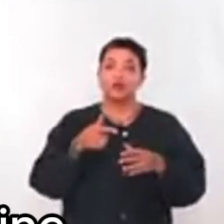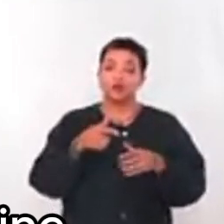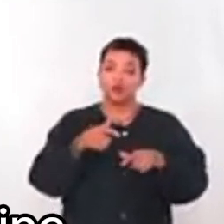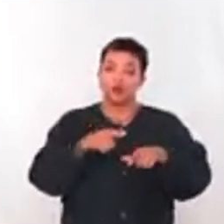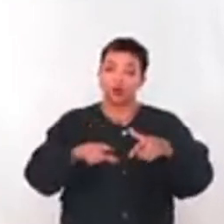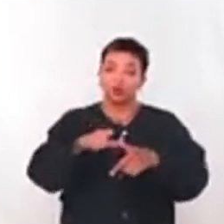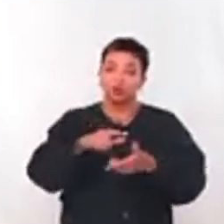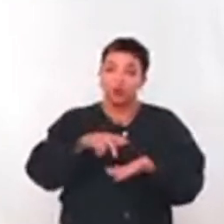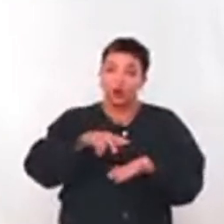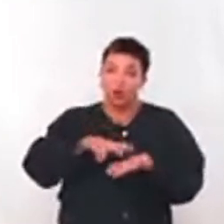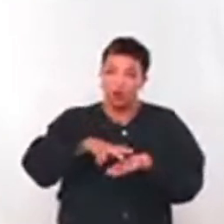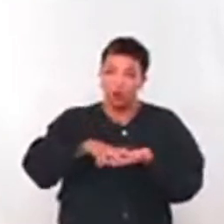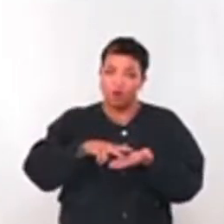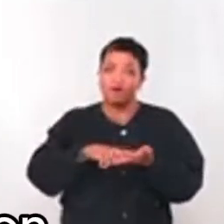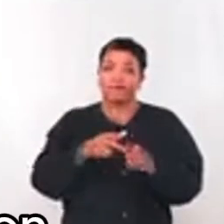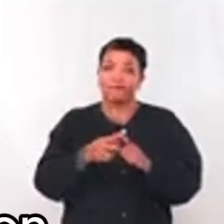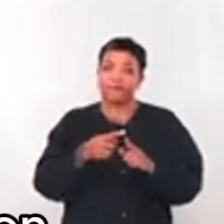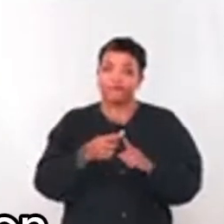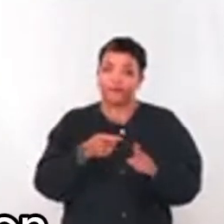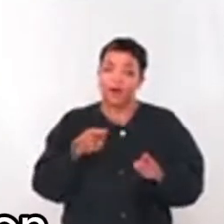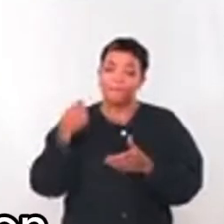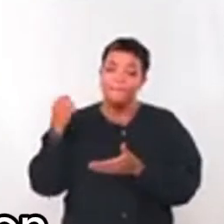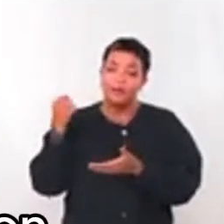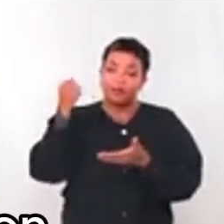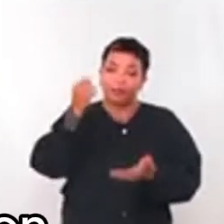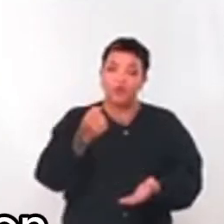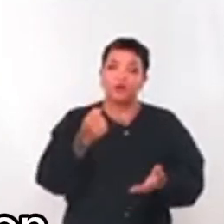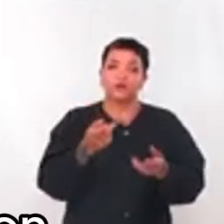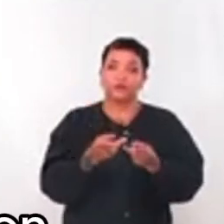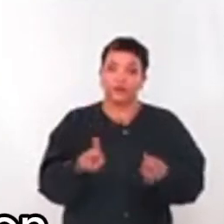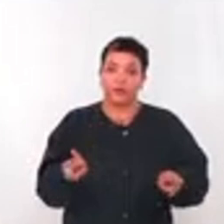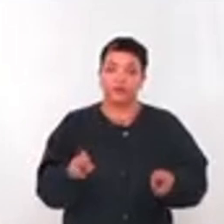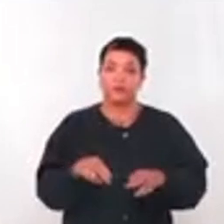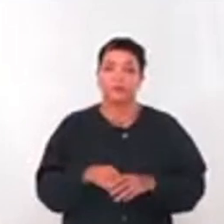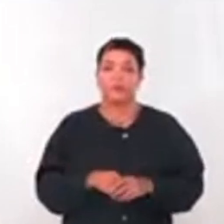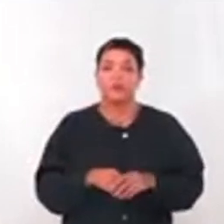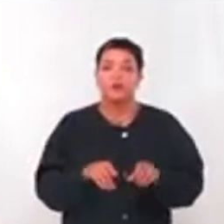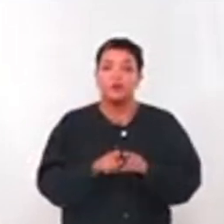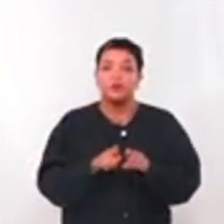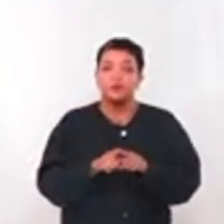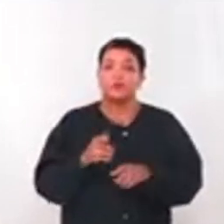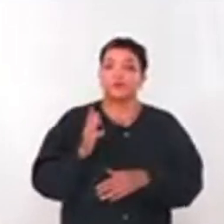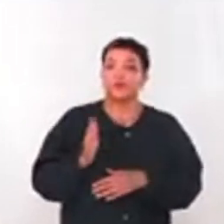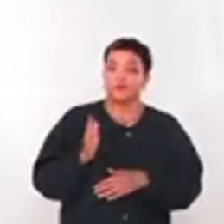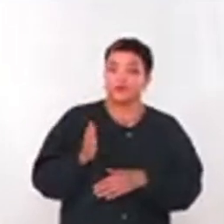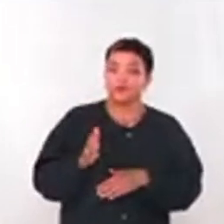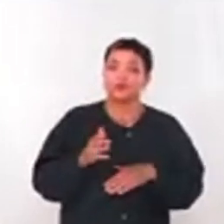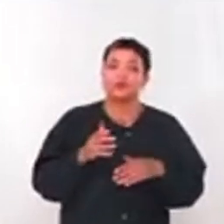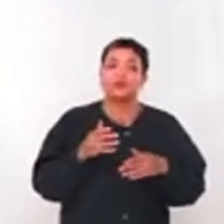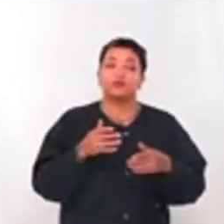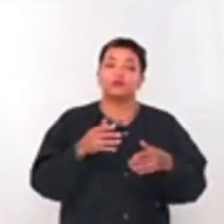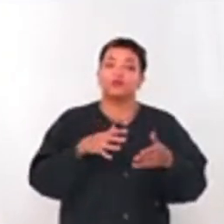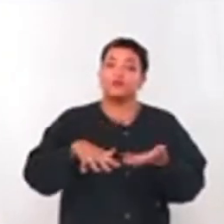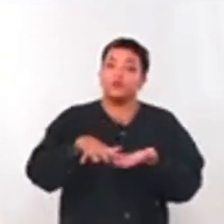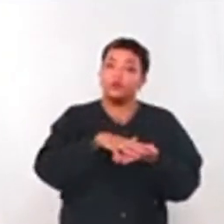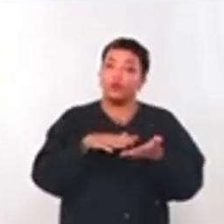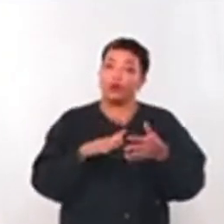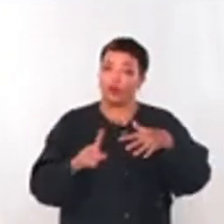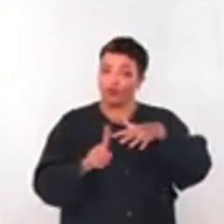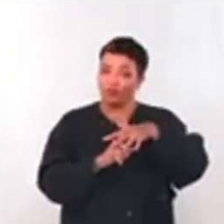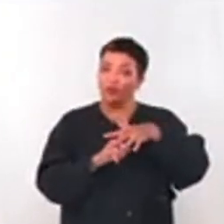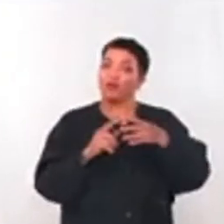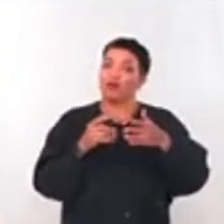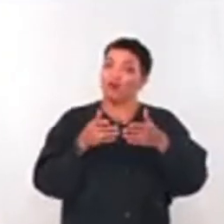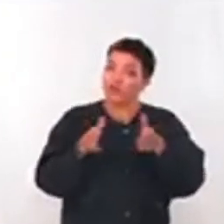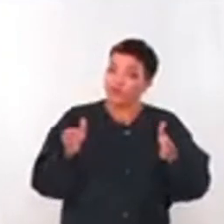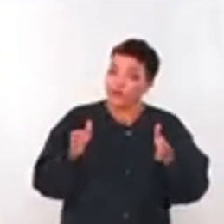issus du patrimoine municipal. Nous avons ouvert un espace temporaire d'insertion à Bordeaux et allons bientôt pouvoir